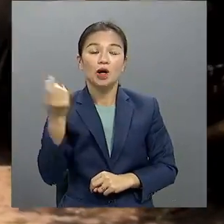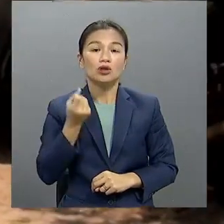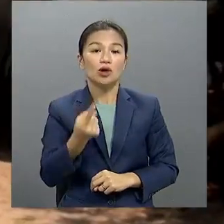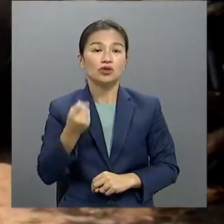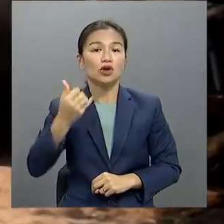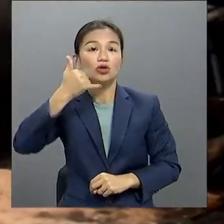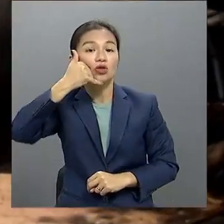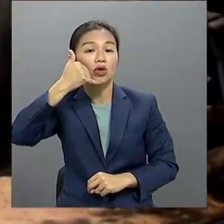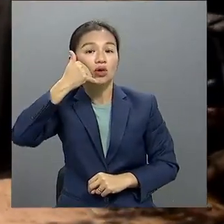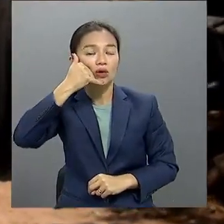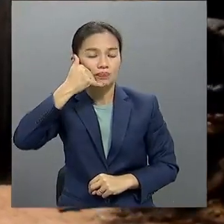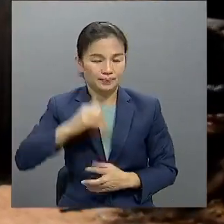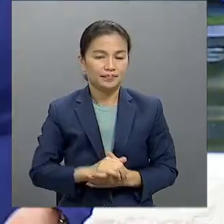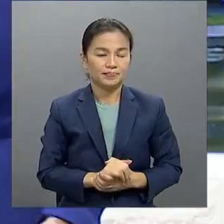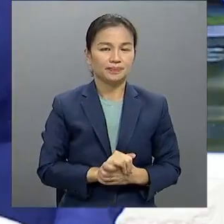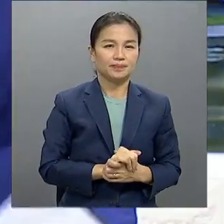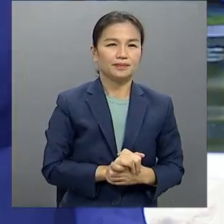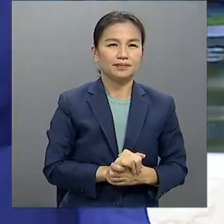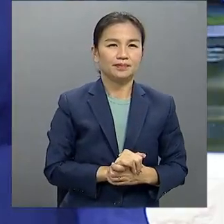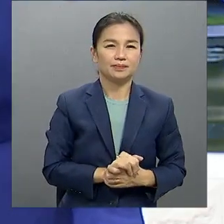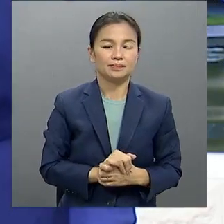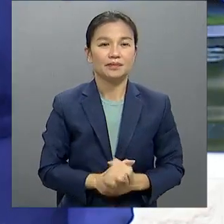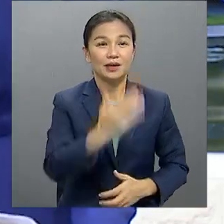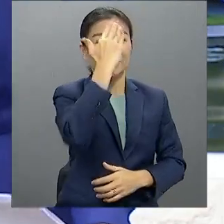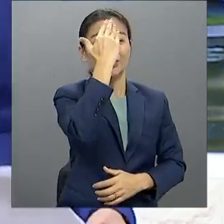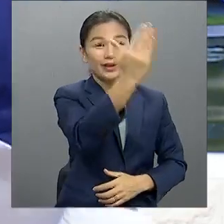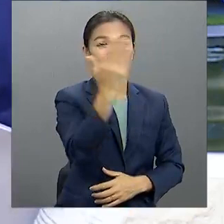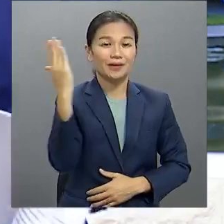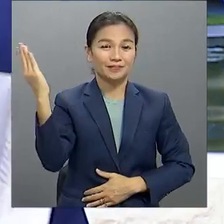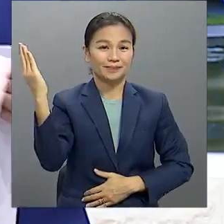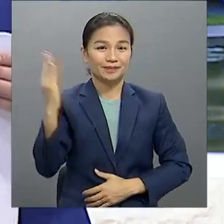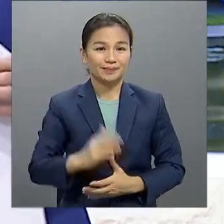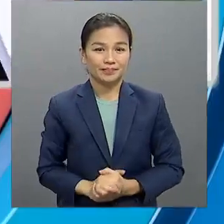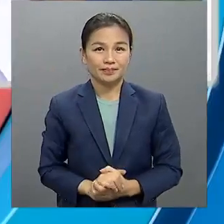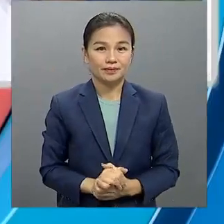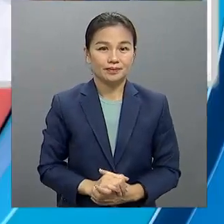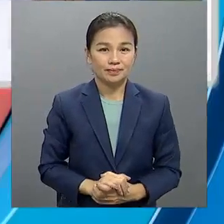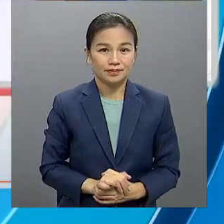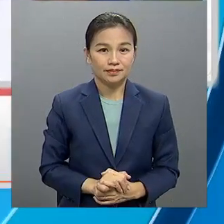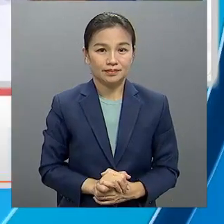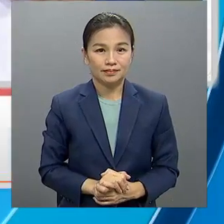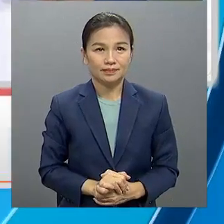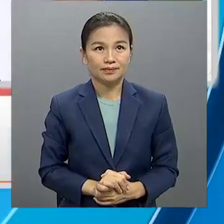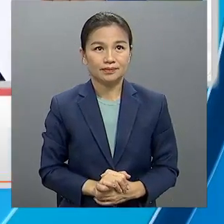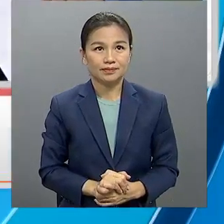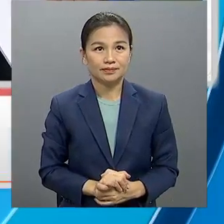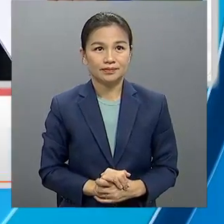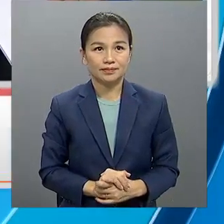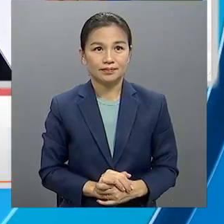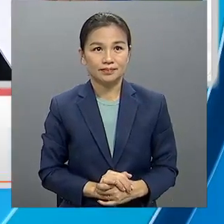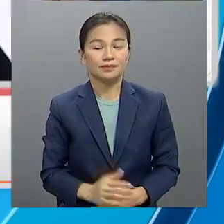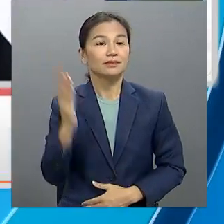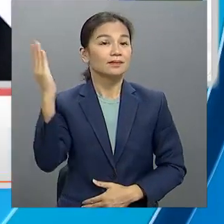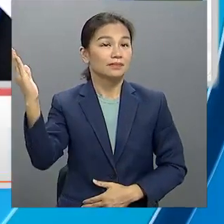ายกับเราแล้วนะคะนายกทวีปคะสวัสดีค่ะ สวัสดีครับสวัสดีครับ ค่ะนายกขาก็ดูเหมือนว่